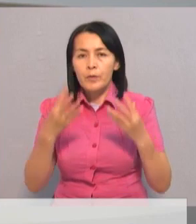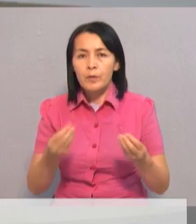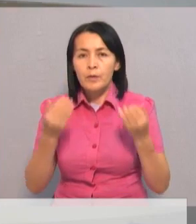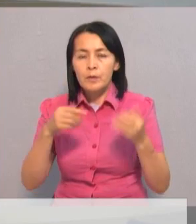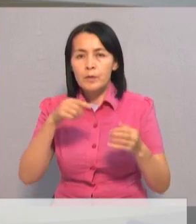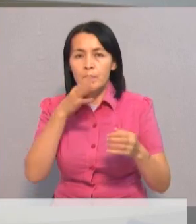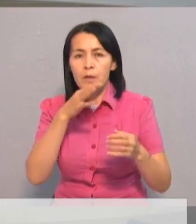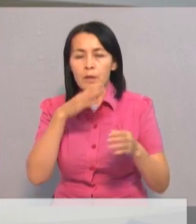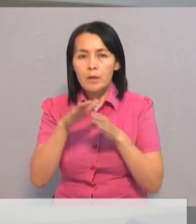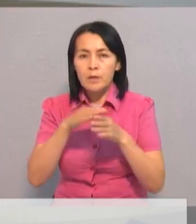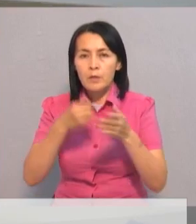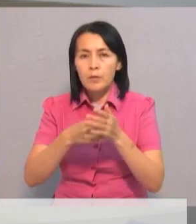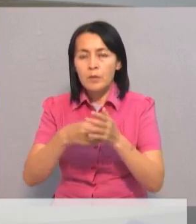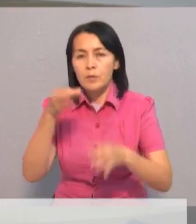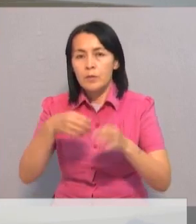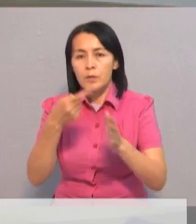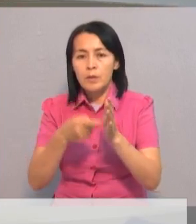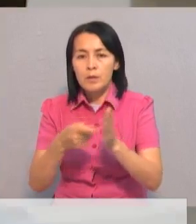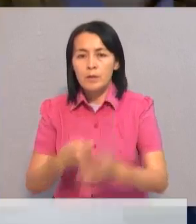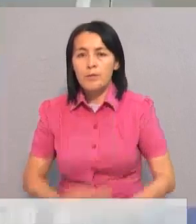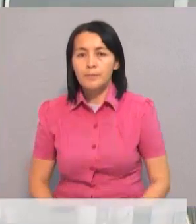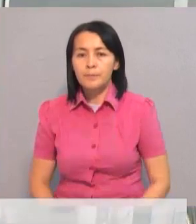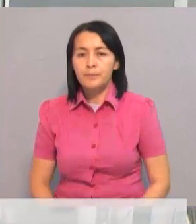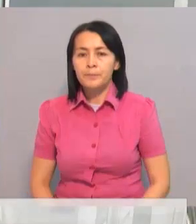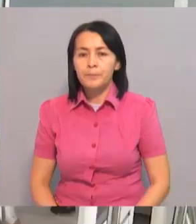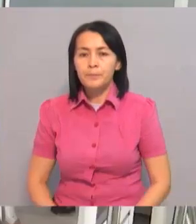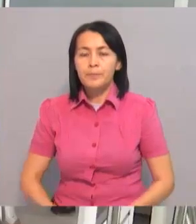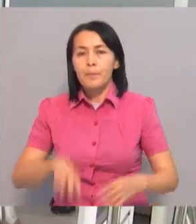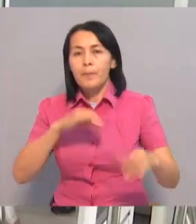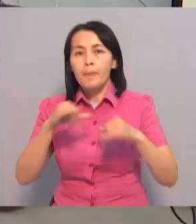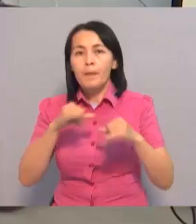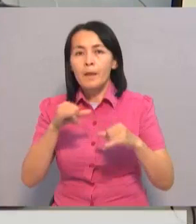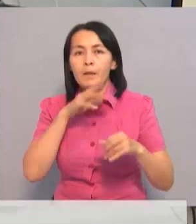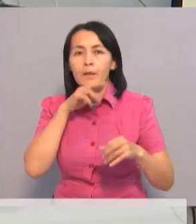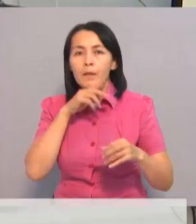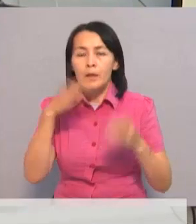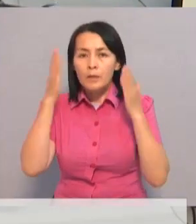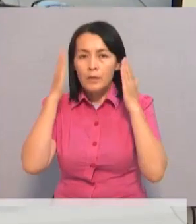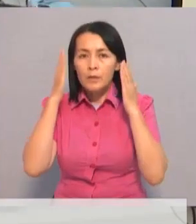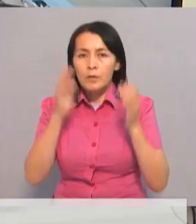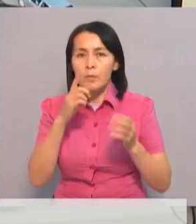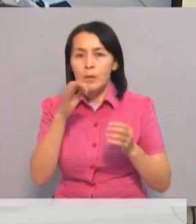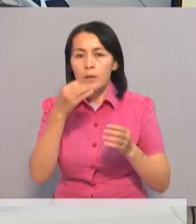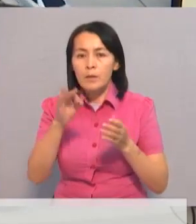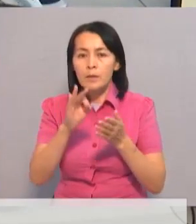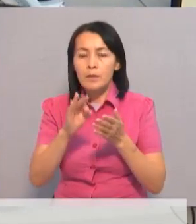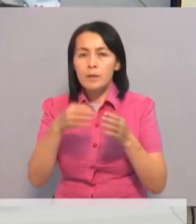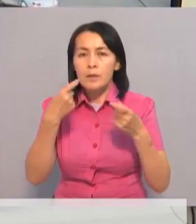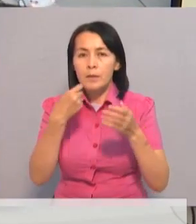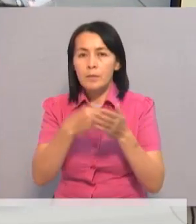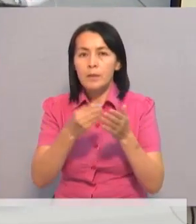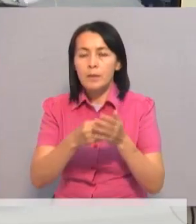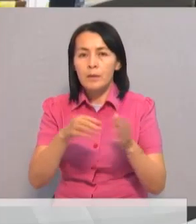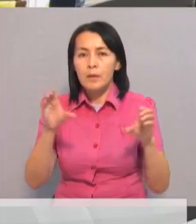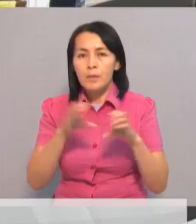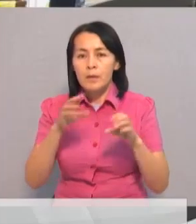В настоящее время проводятся досудебные расследования. Контрабандные корейские шампуни и бальзамы продавали в магазине